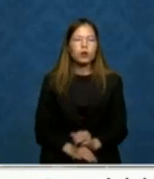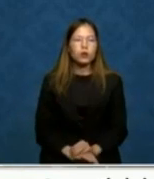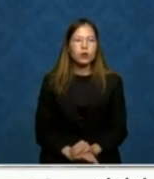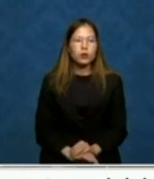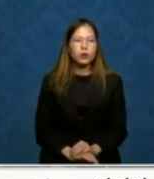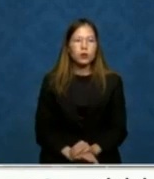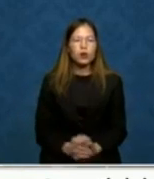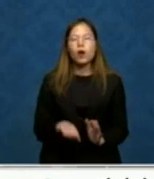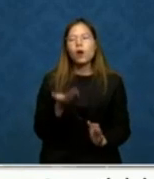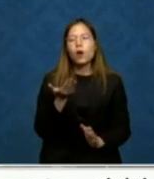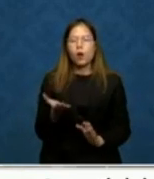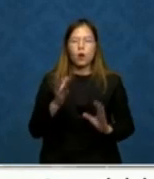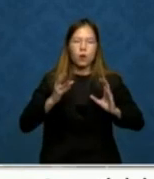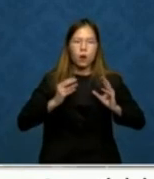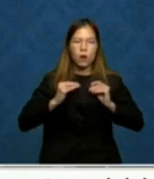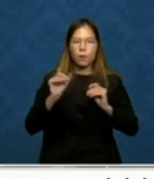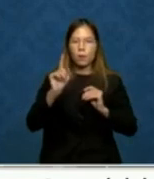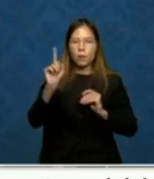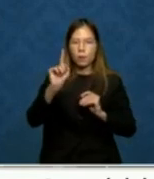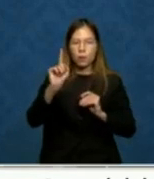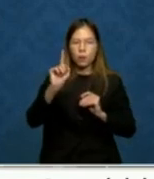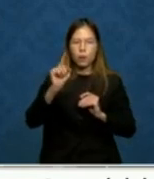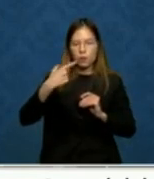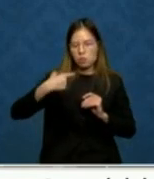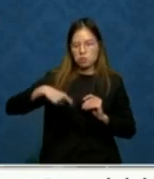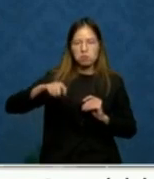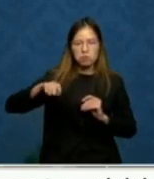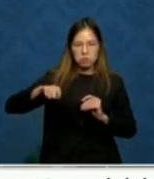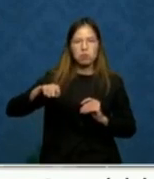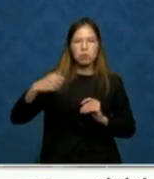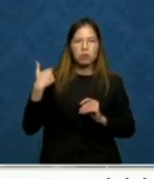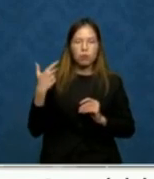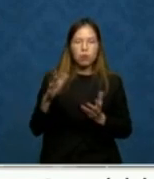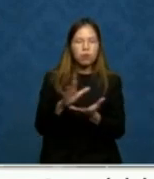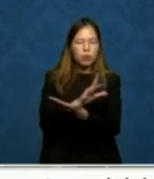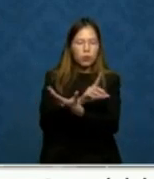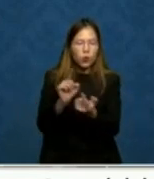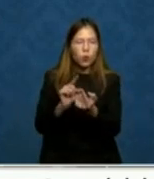ผมขอน้อมรับครับคำพิพากษาจากสังคม